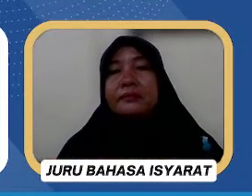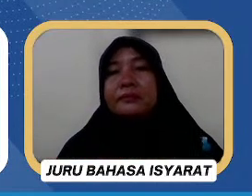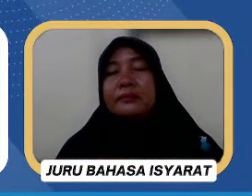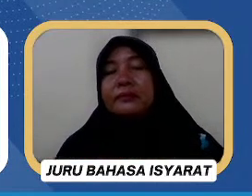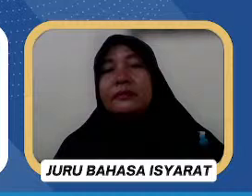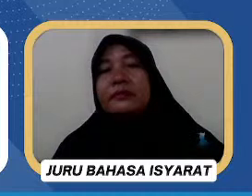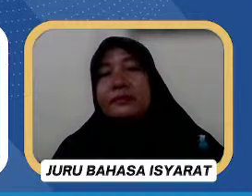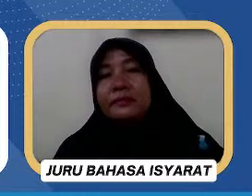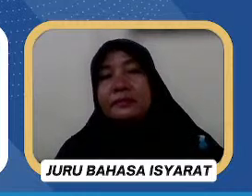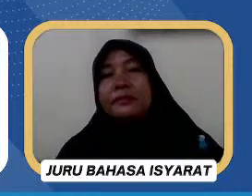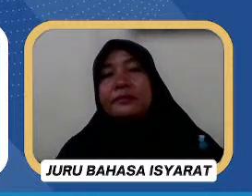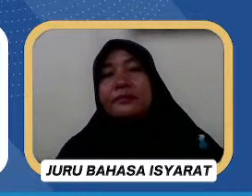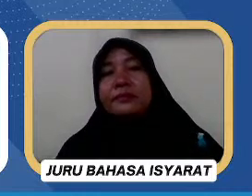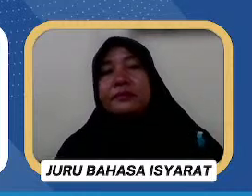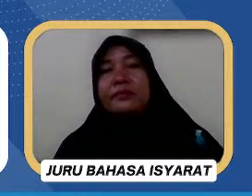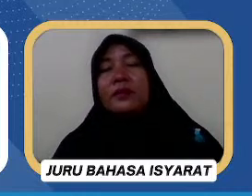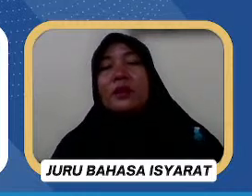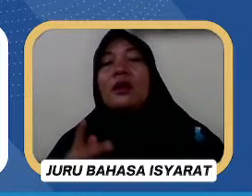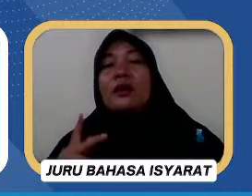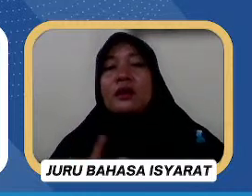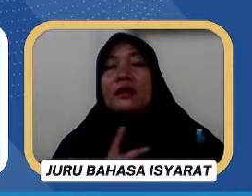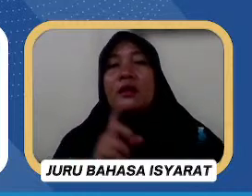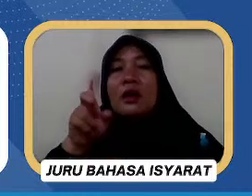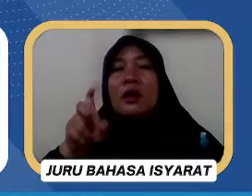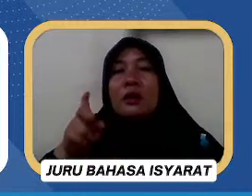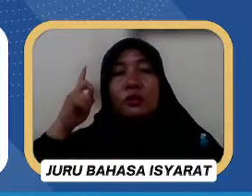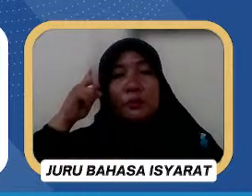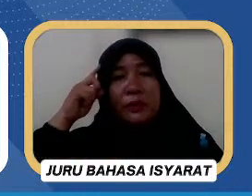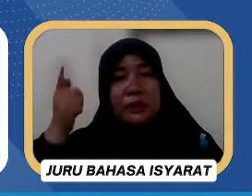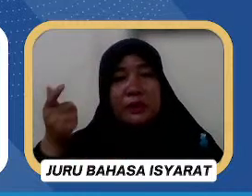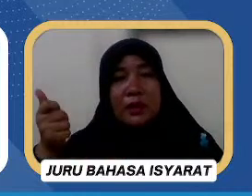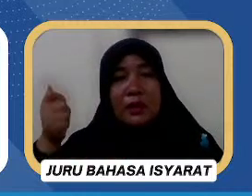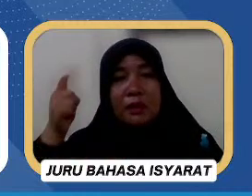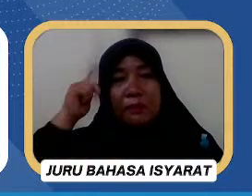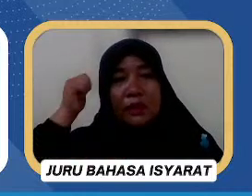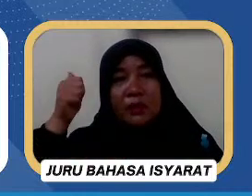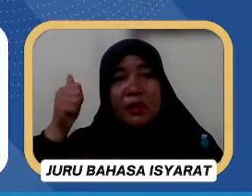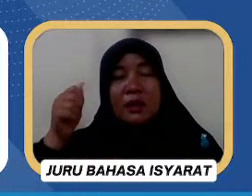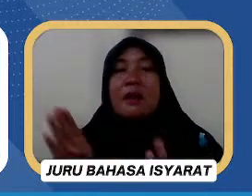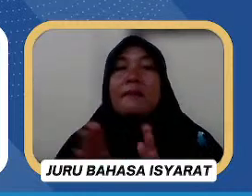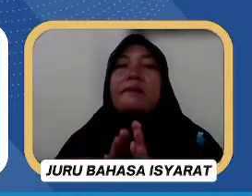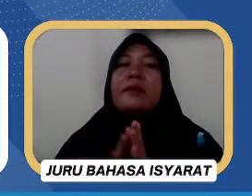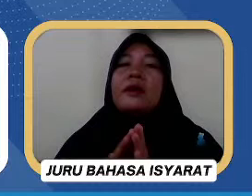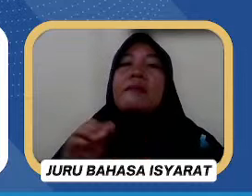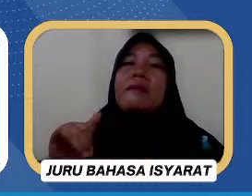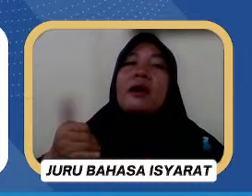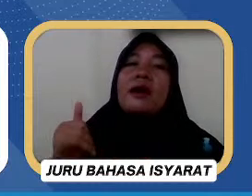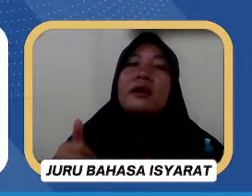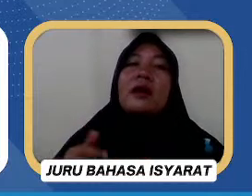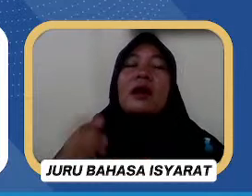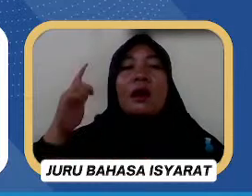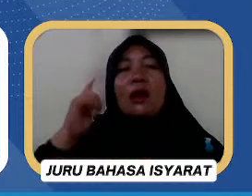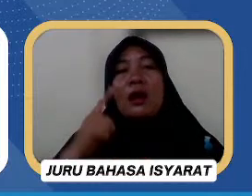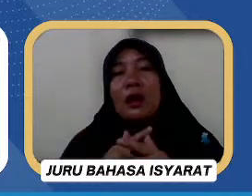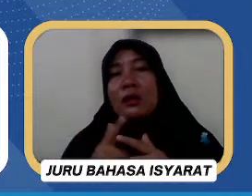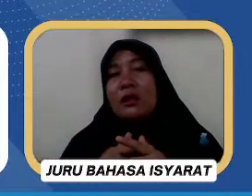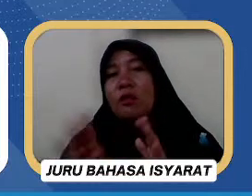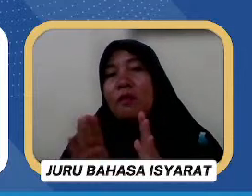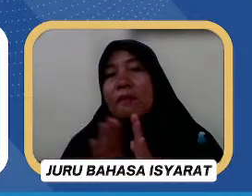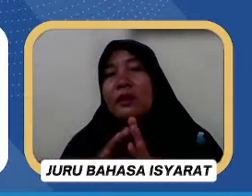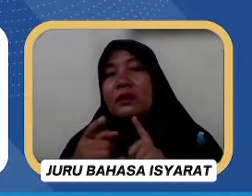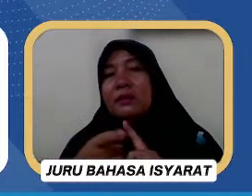bergaul, kita bisa memilah bergaul, ya harapan kita terakhir adalah kita tidak akan terjebak hal yang baik. Yang kedua